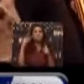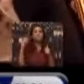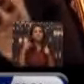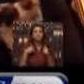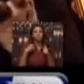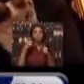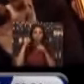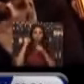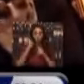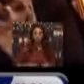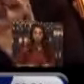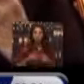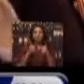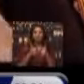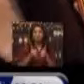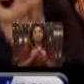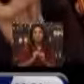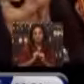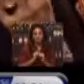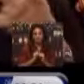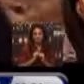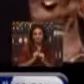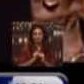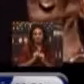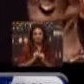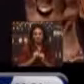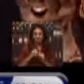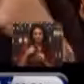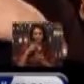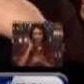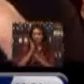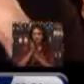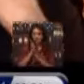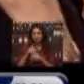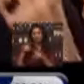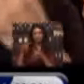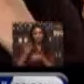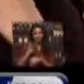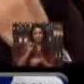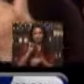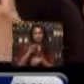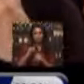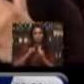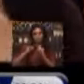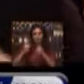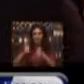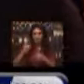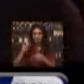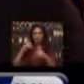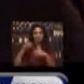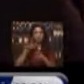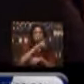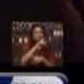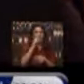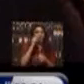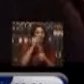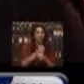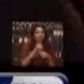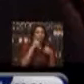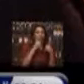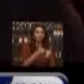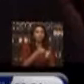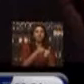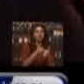اتملت حياتي. ما كنتش محتاجة امارس الفن او امارس السينما علشان حياتي تكمل.